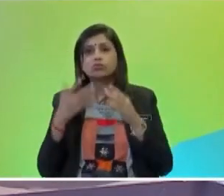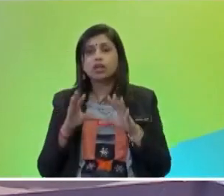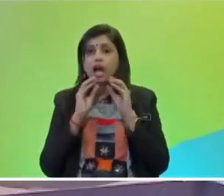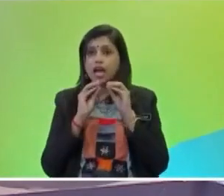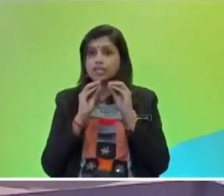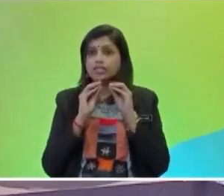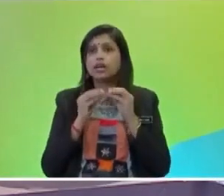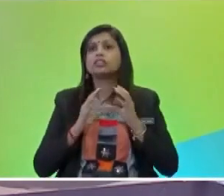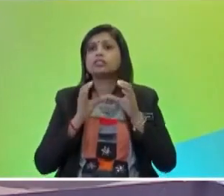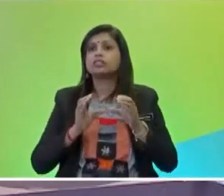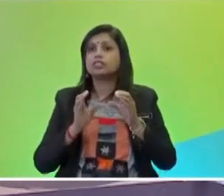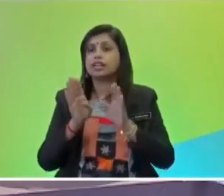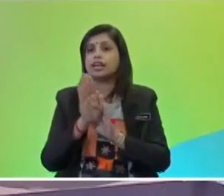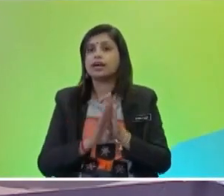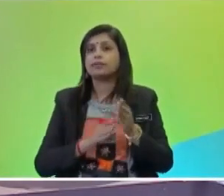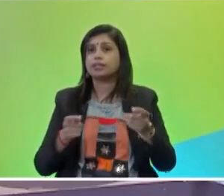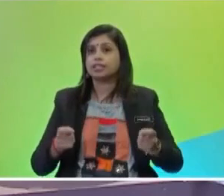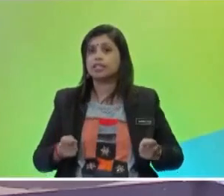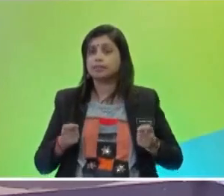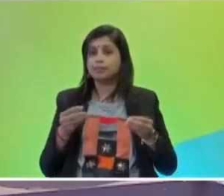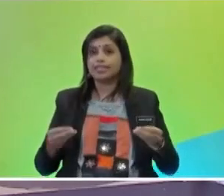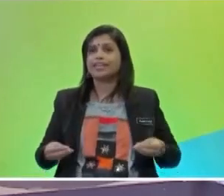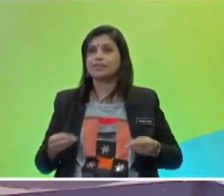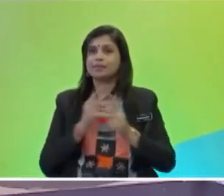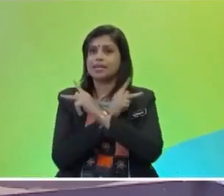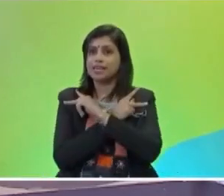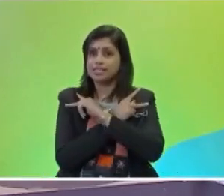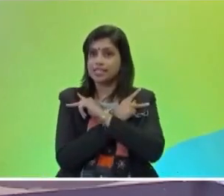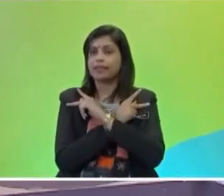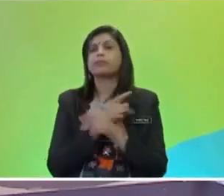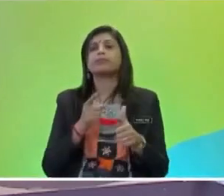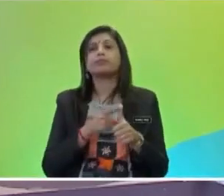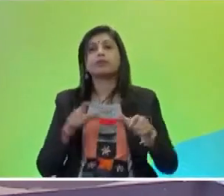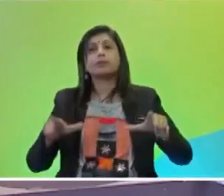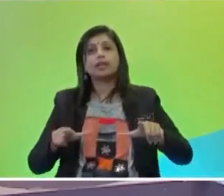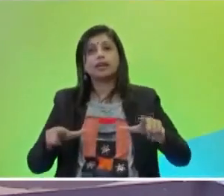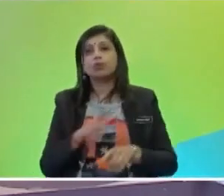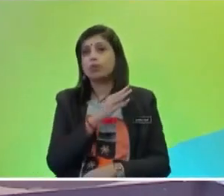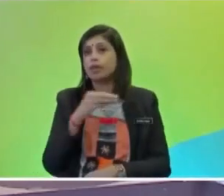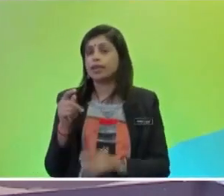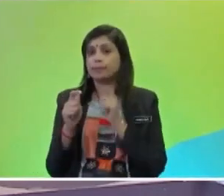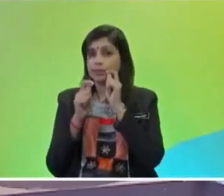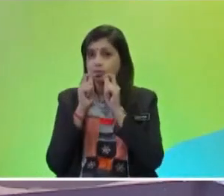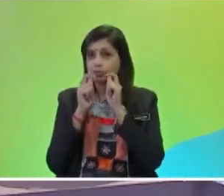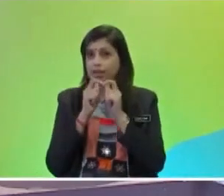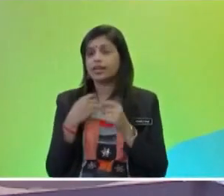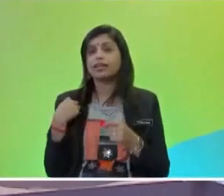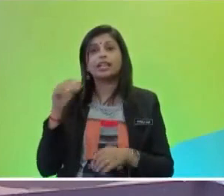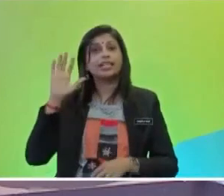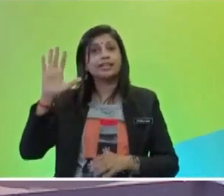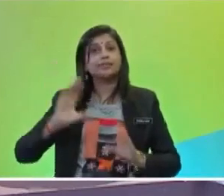perlakuan. Dan ada lima cara tadi dan perasaan. Dan akhirnya kita buat beberapa soalan. So, di sini murid-murid perlu